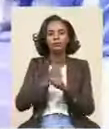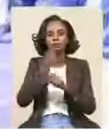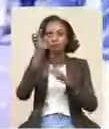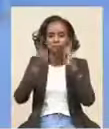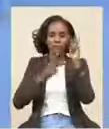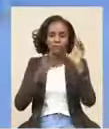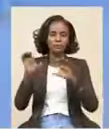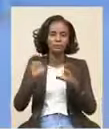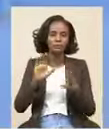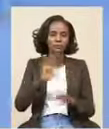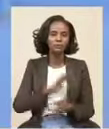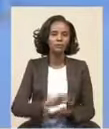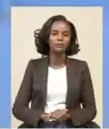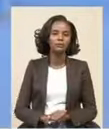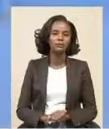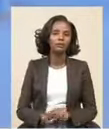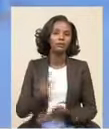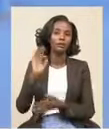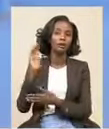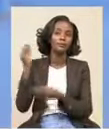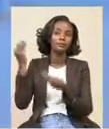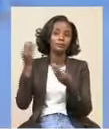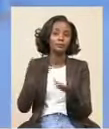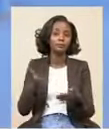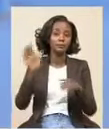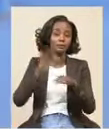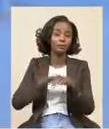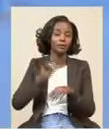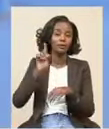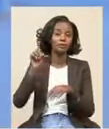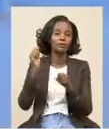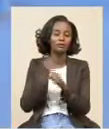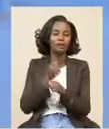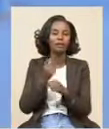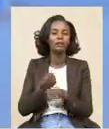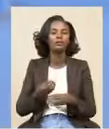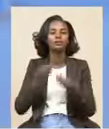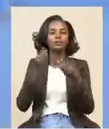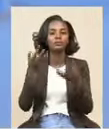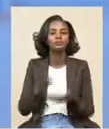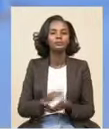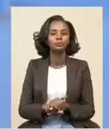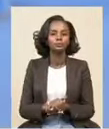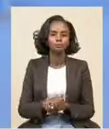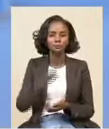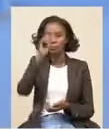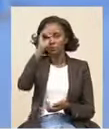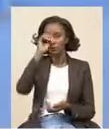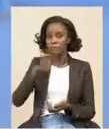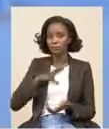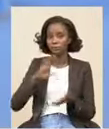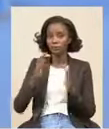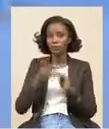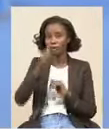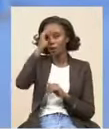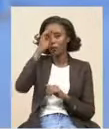አድርገዋል። እግዚአብሔር የሰጠው ወይም ለዛ ስራ የተሰጠ ሰው እንደሆነ አቶ